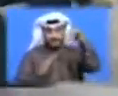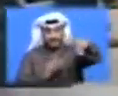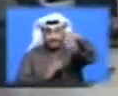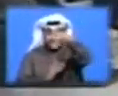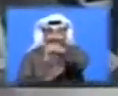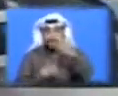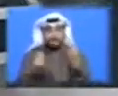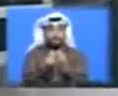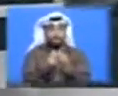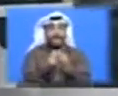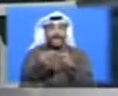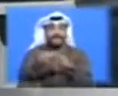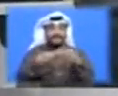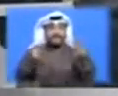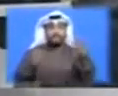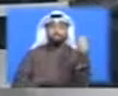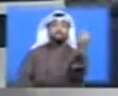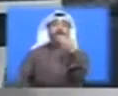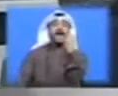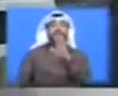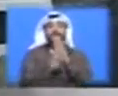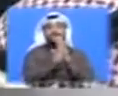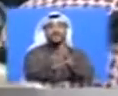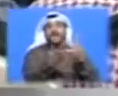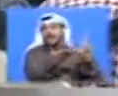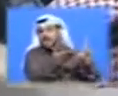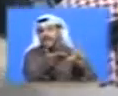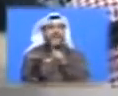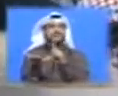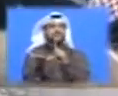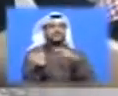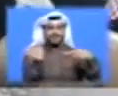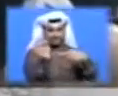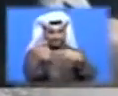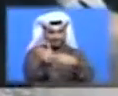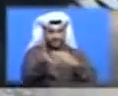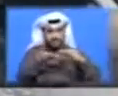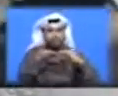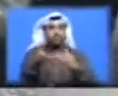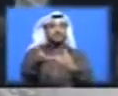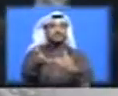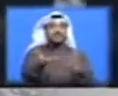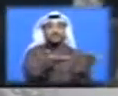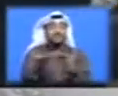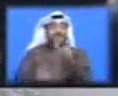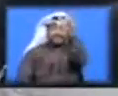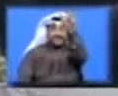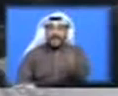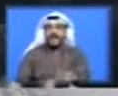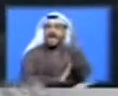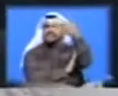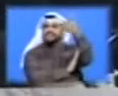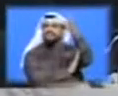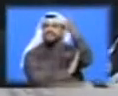الخيرية التي اختطتها الحملة لمساعدة اللاجئين، حرصت فرق الجمعية بحضور ومتابعة سفير دولة الكويت